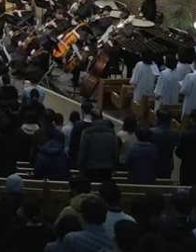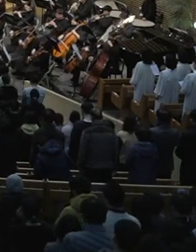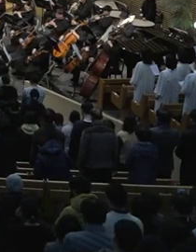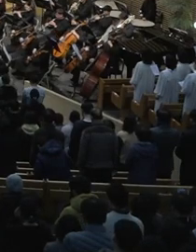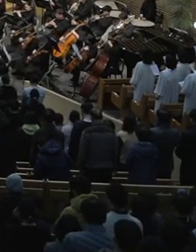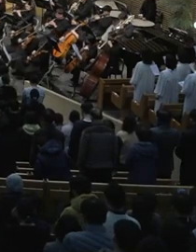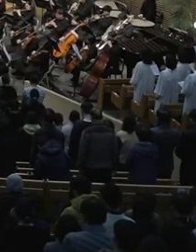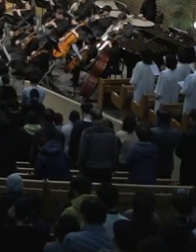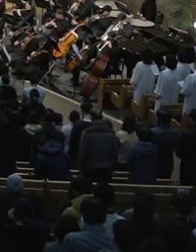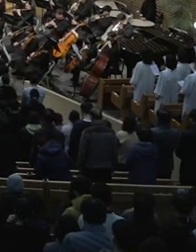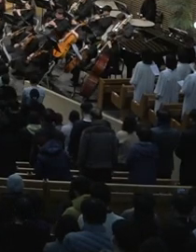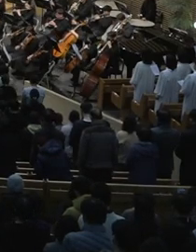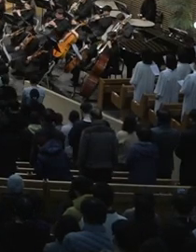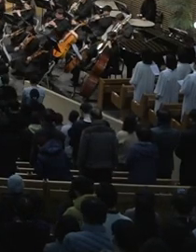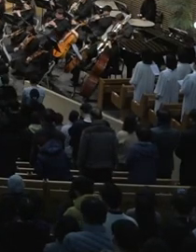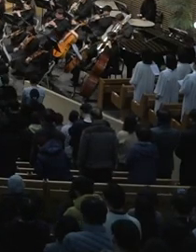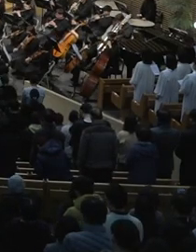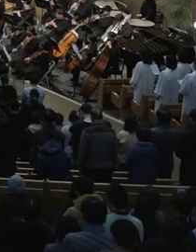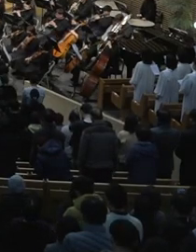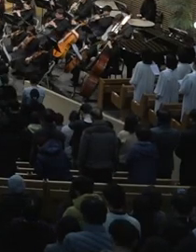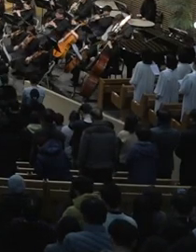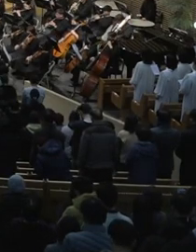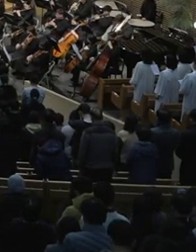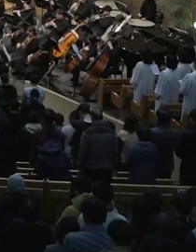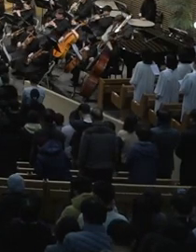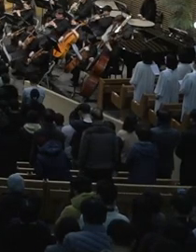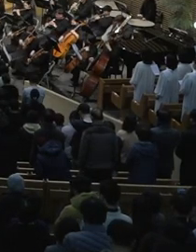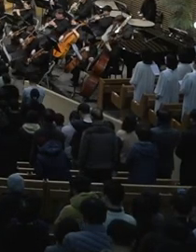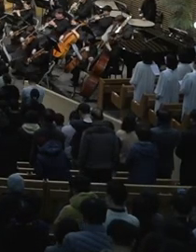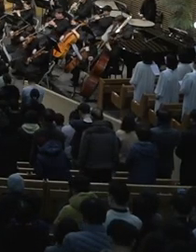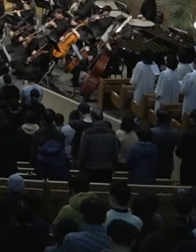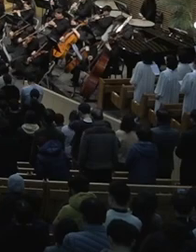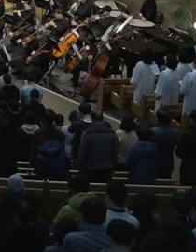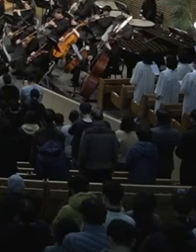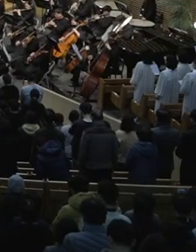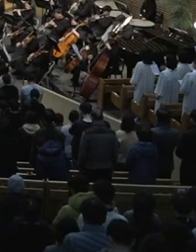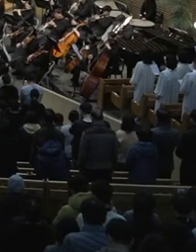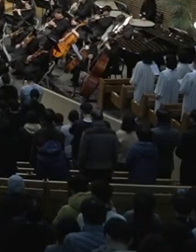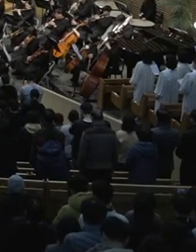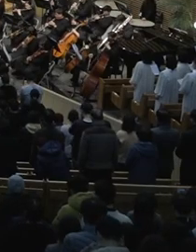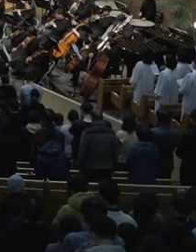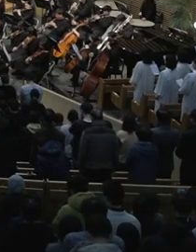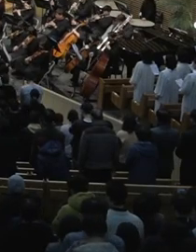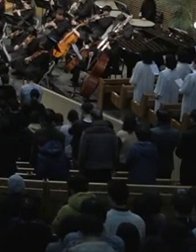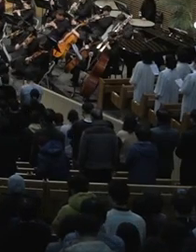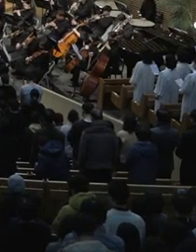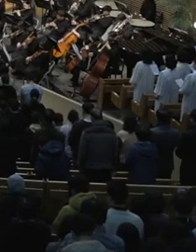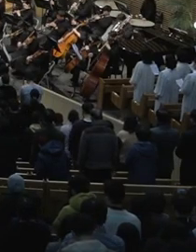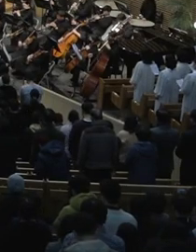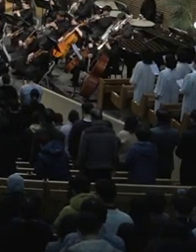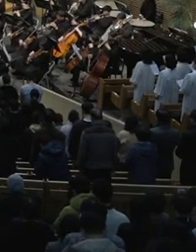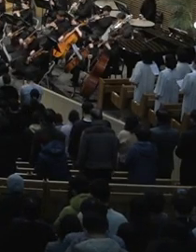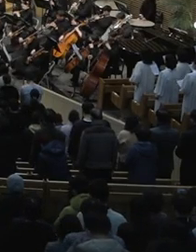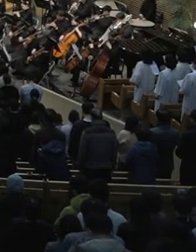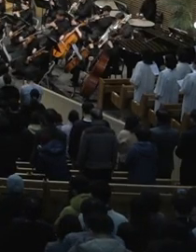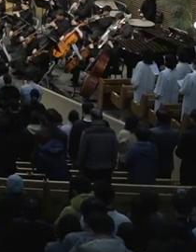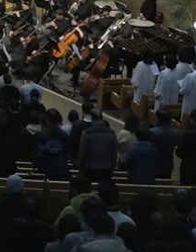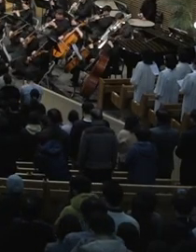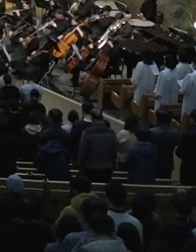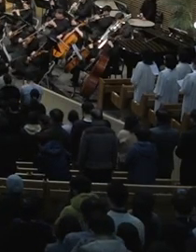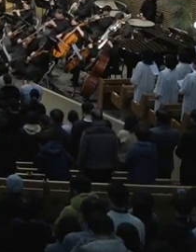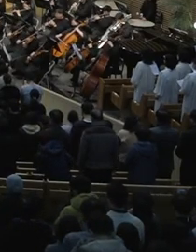역사하시고 의지합니다. 주님이 친히 역사하소서, 친히 만나소서, 친히 말씀하소서, 주의 일을